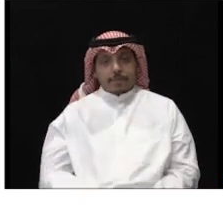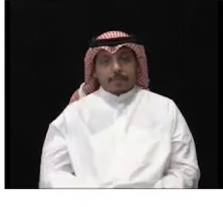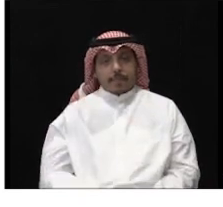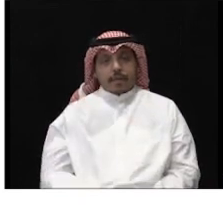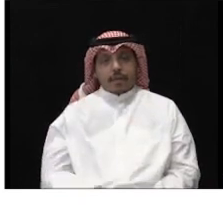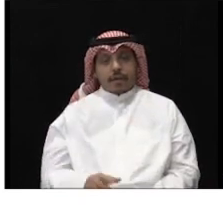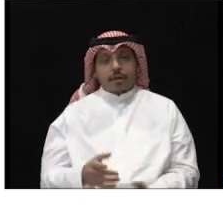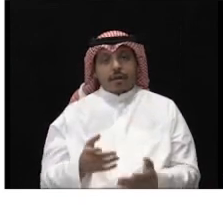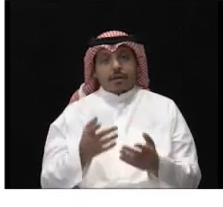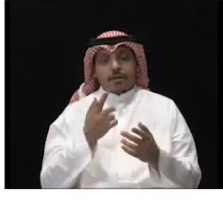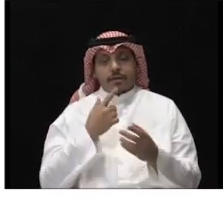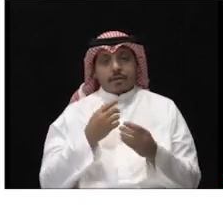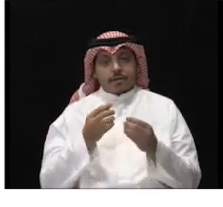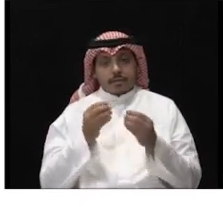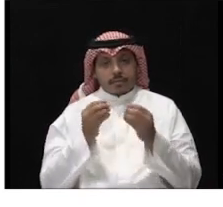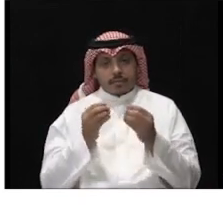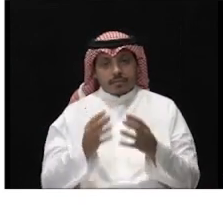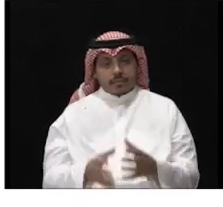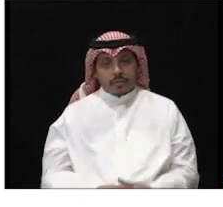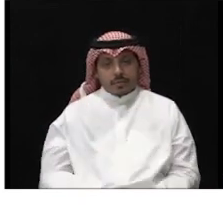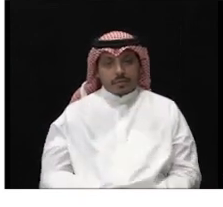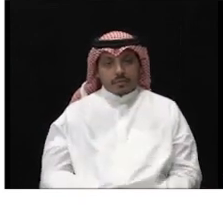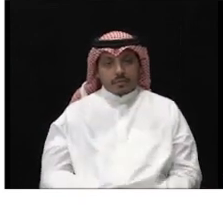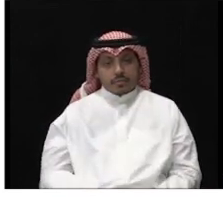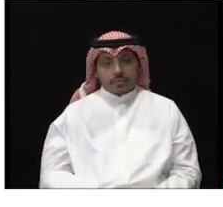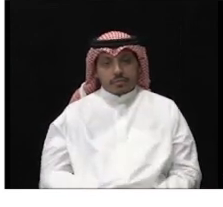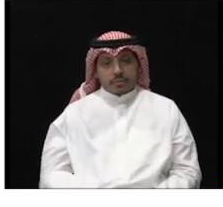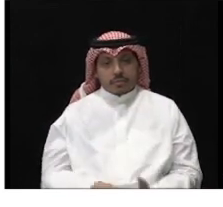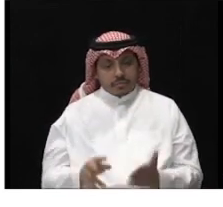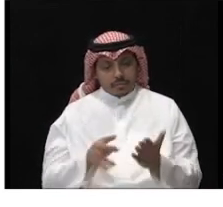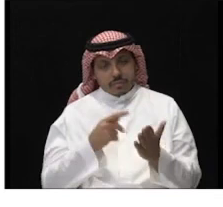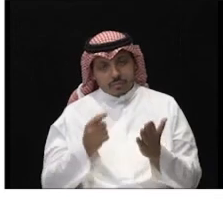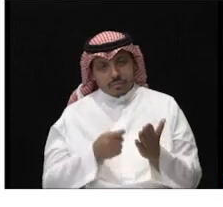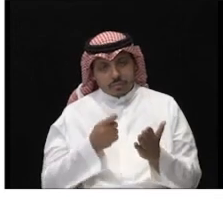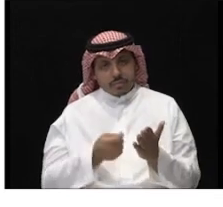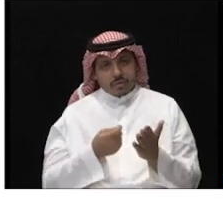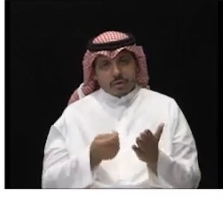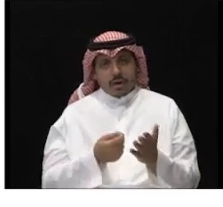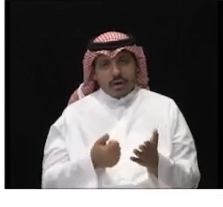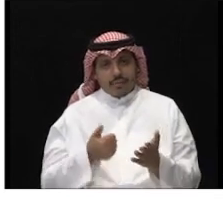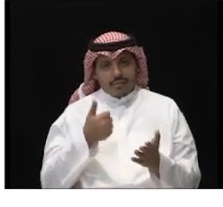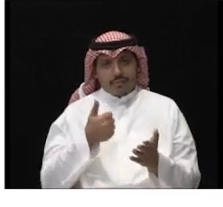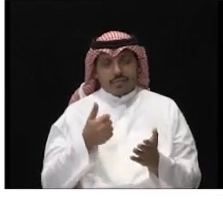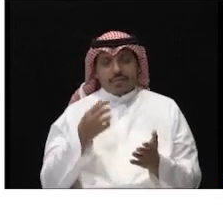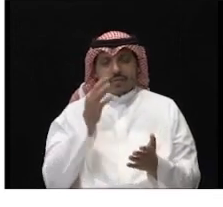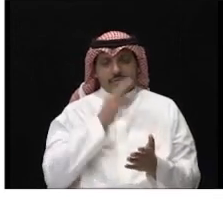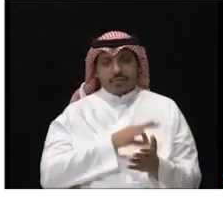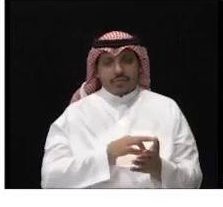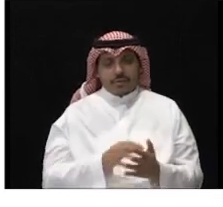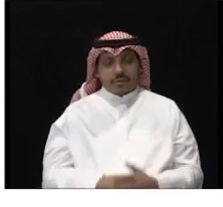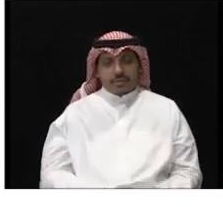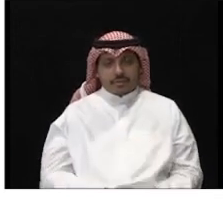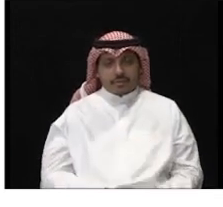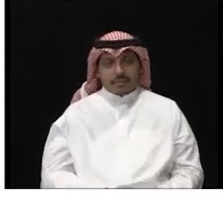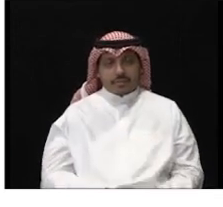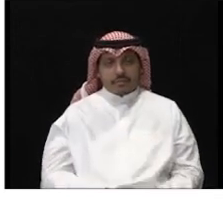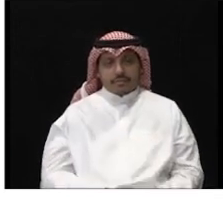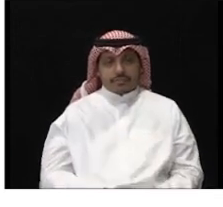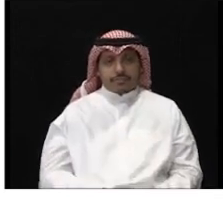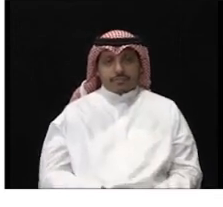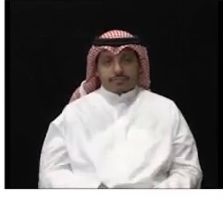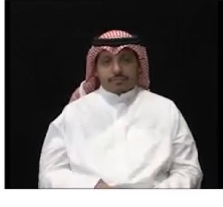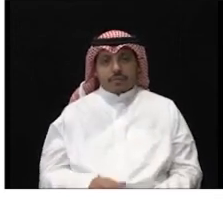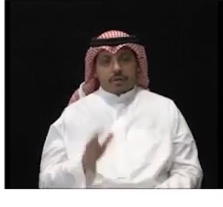أحبائي وأصدقائي ألا تتهاونوا في حل التدريبات. بارك الله فيكم، فقط ضعوا الجوال على